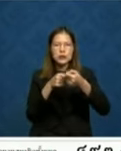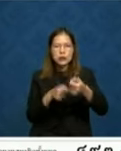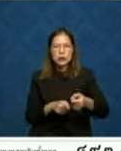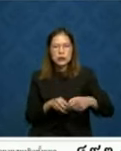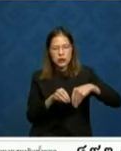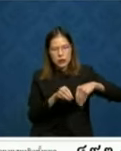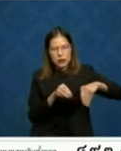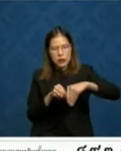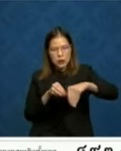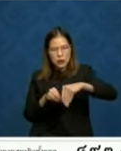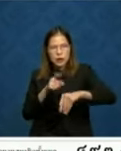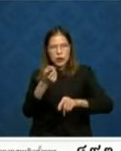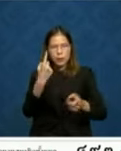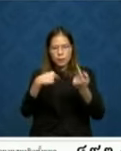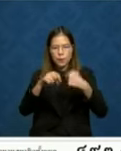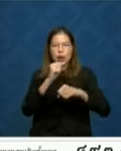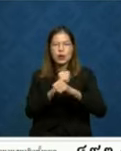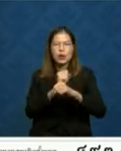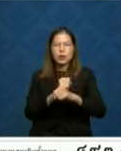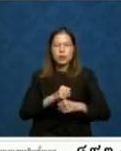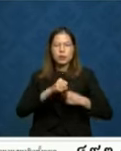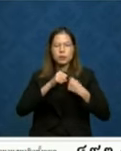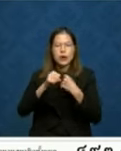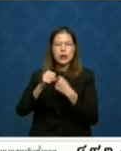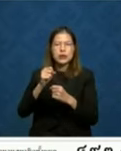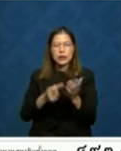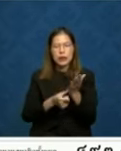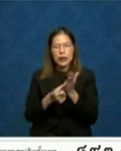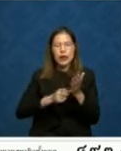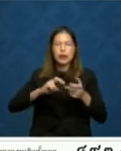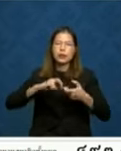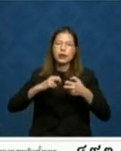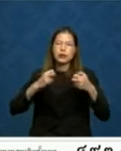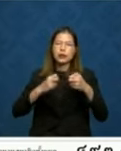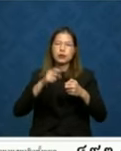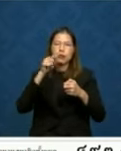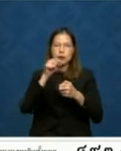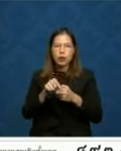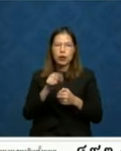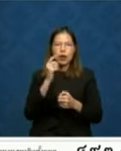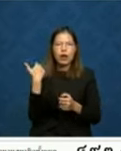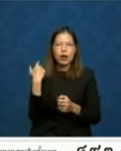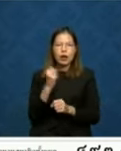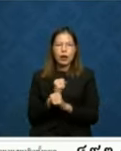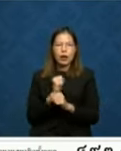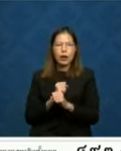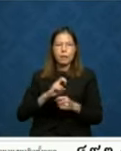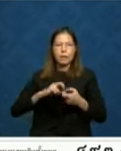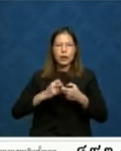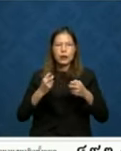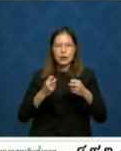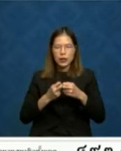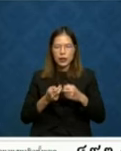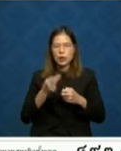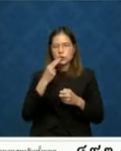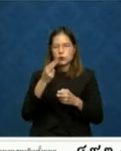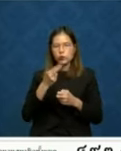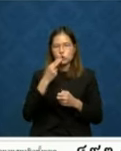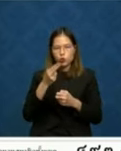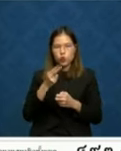คิดว่าจะนำไปสู่การขับเคลื่อนการแก้ปัญหาโดยเฉพาะอย่างยิ่งกรณีปัญหายาสูบ